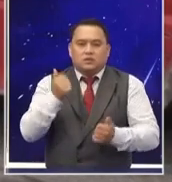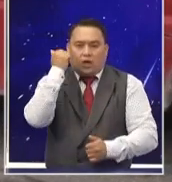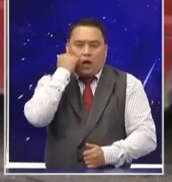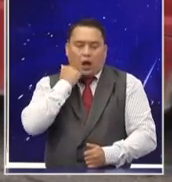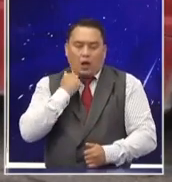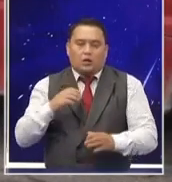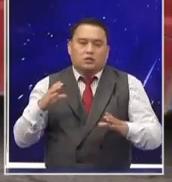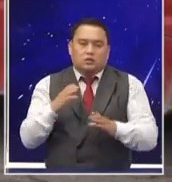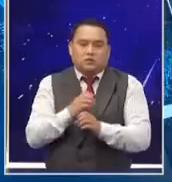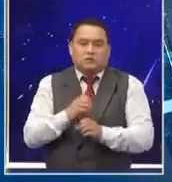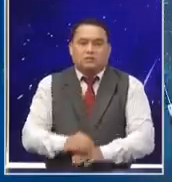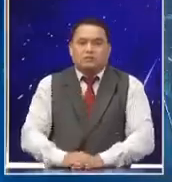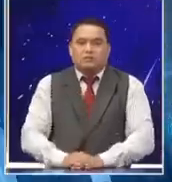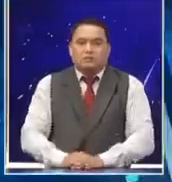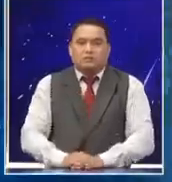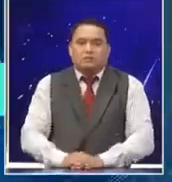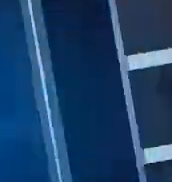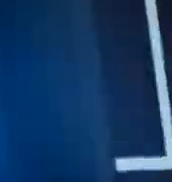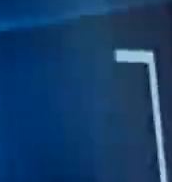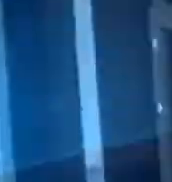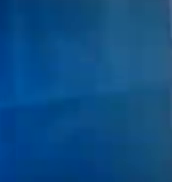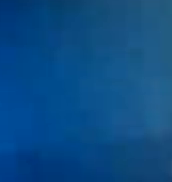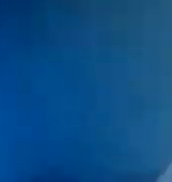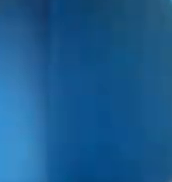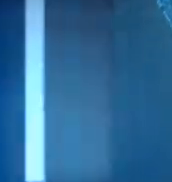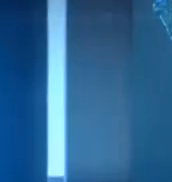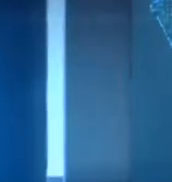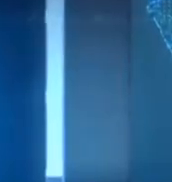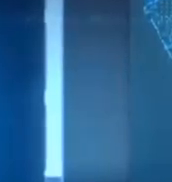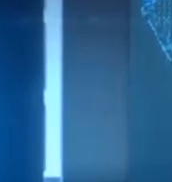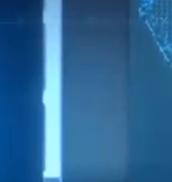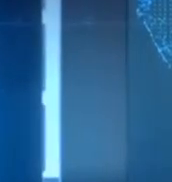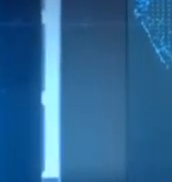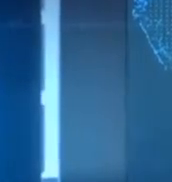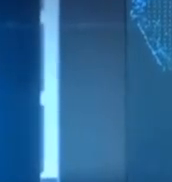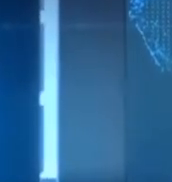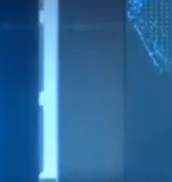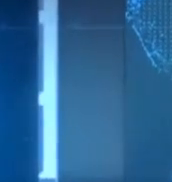көліктерді азайтуды қарастырады. Медет Шумабай, Қайрат Қазтұрғанов, Жетісу телеарнасы.